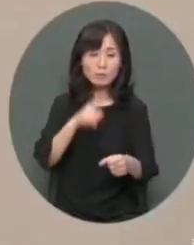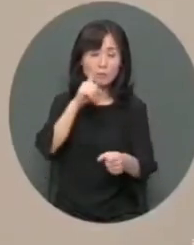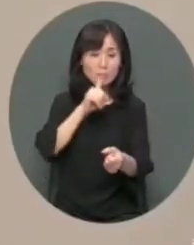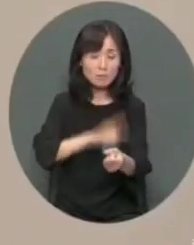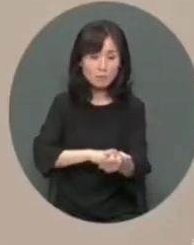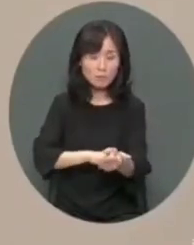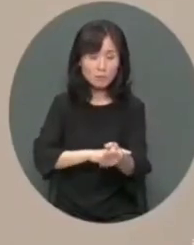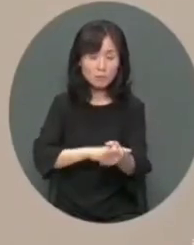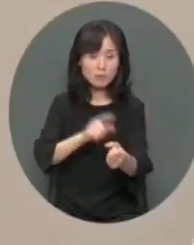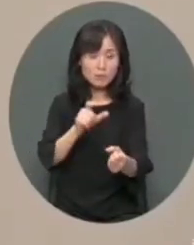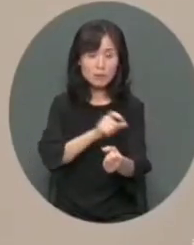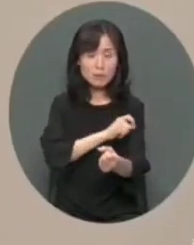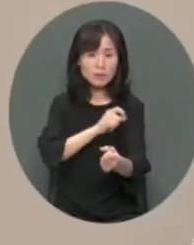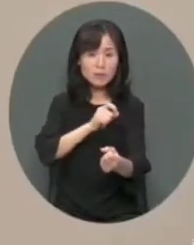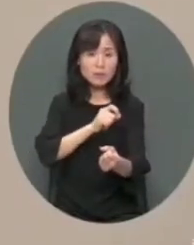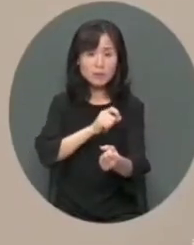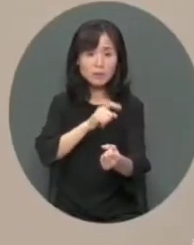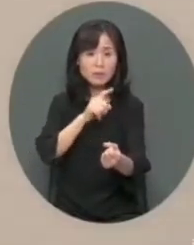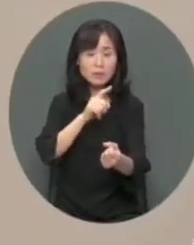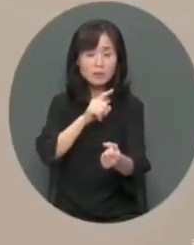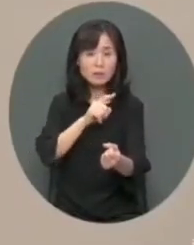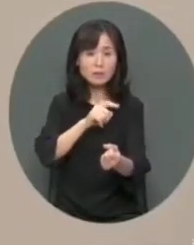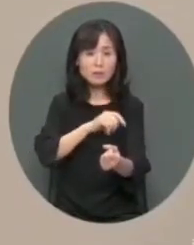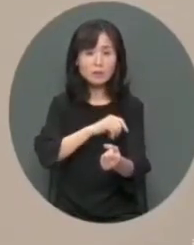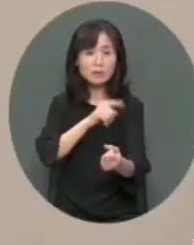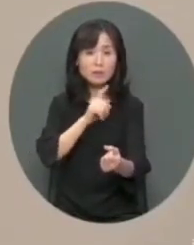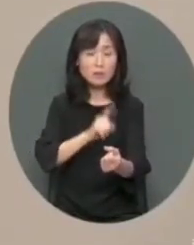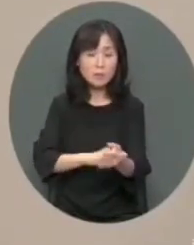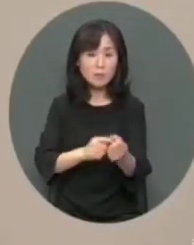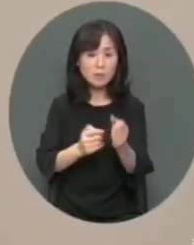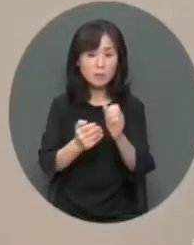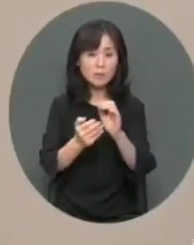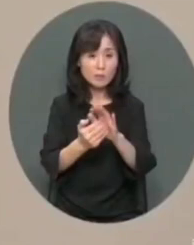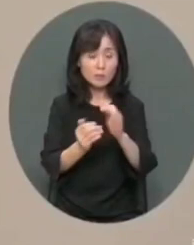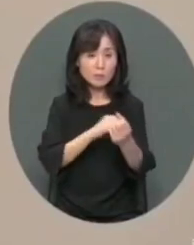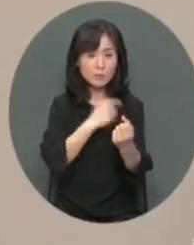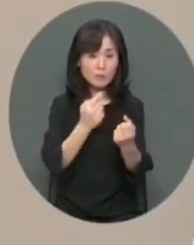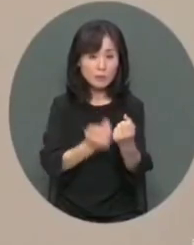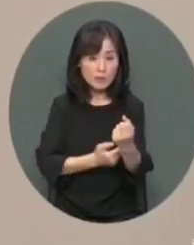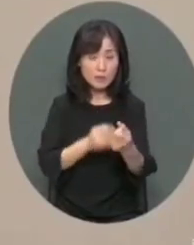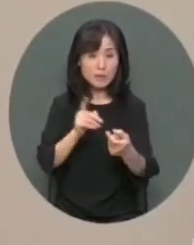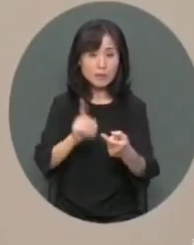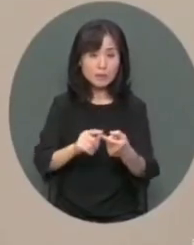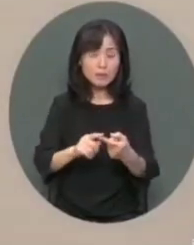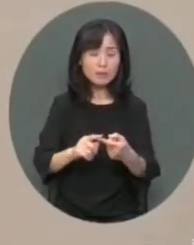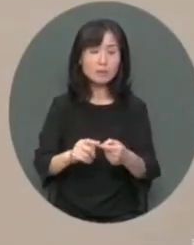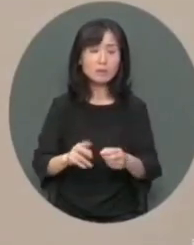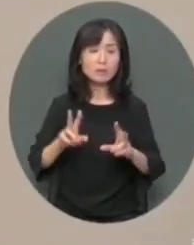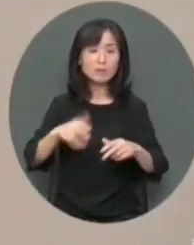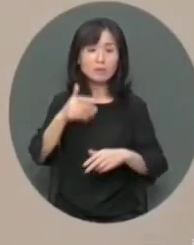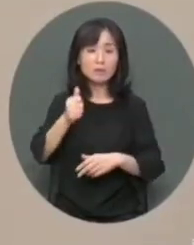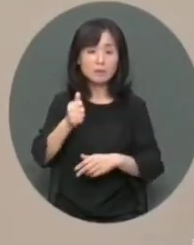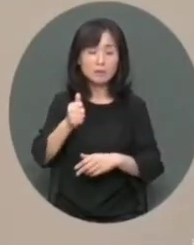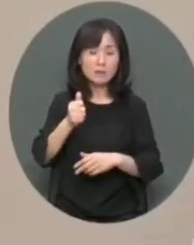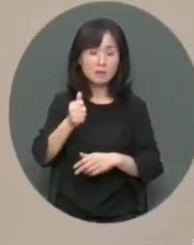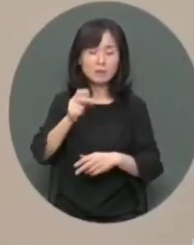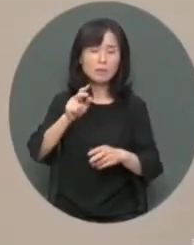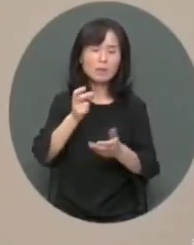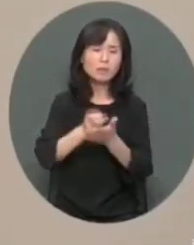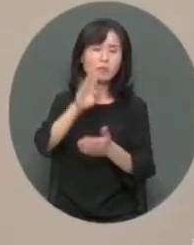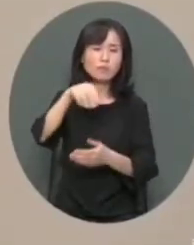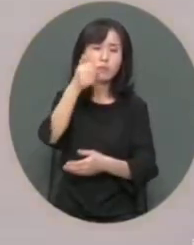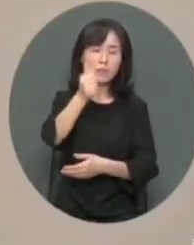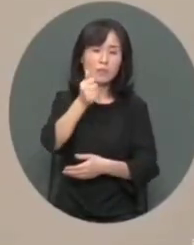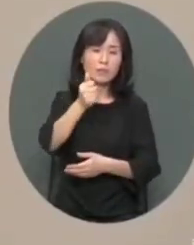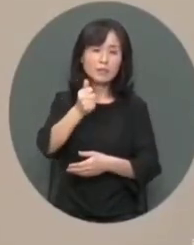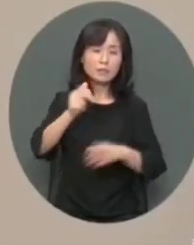특권에 관한 제안 설명은 국회법상 법무부 장관이 의원 국회에서 설명하게 되어 있습니다. 지금